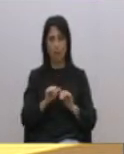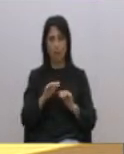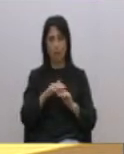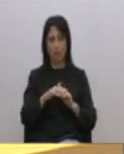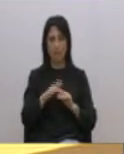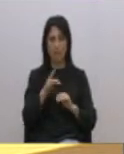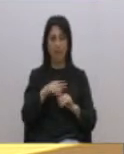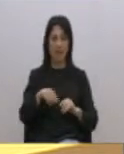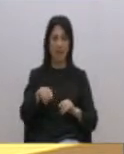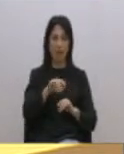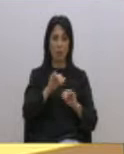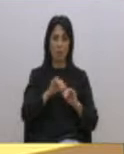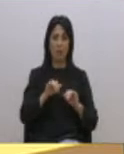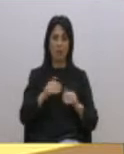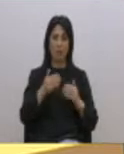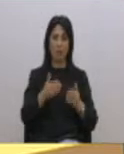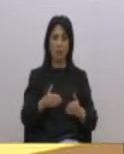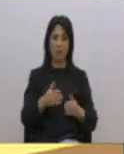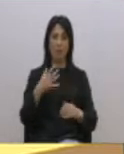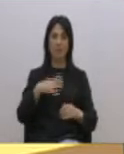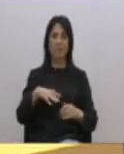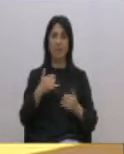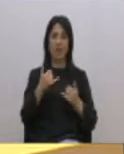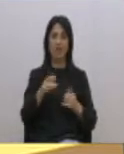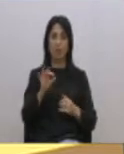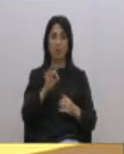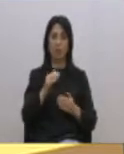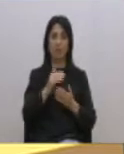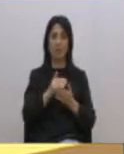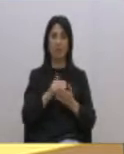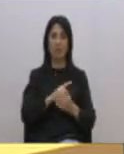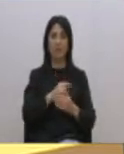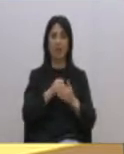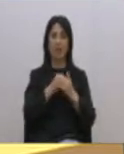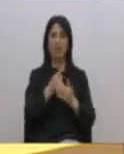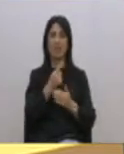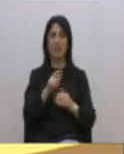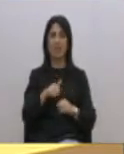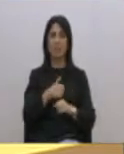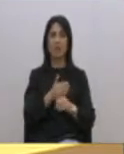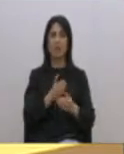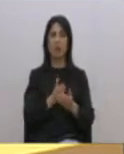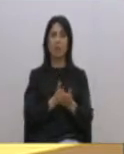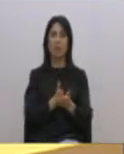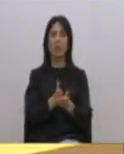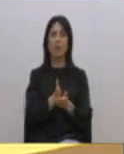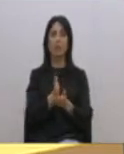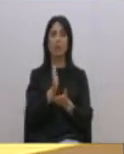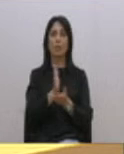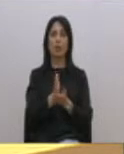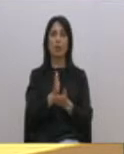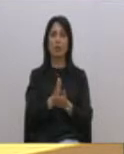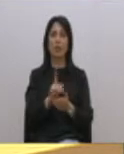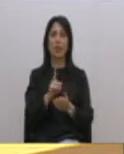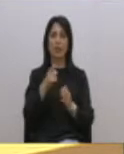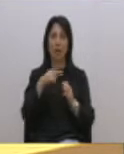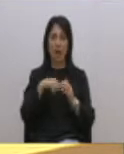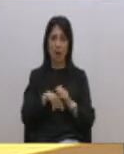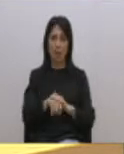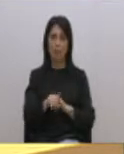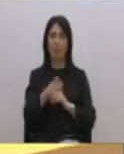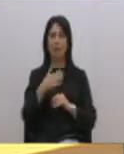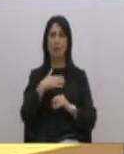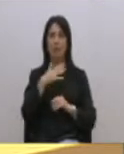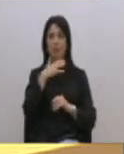და რეგიონების განვითარებისთვის. საქართველოსთვის აღნიშნული სისტემის გაძლიერება ერთ-ერთი პრიორიტეტული მიმართულება არის, რადგან გამომდინარე